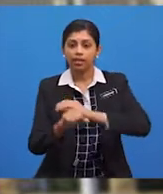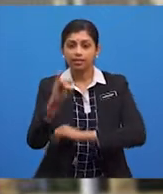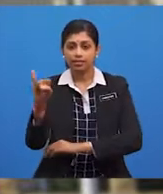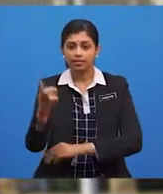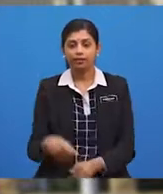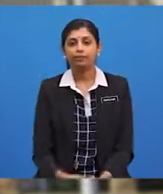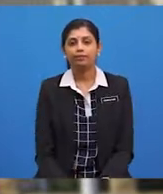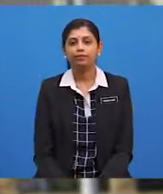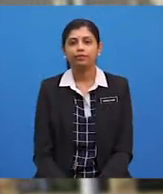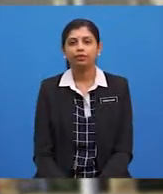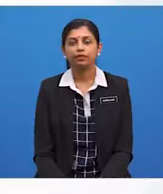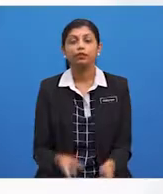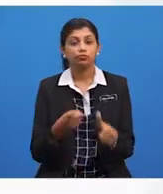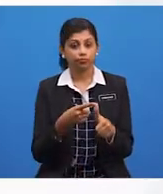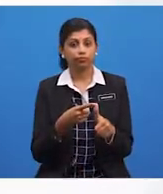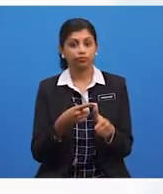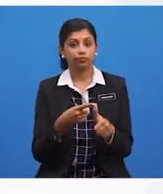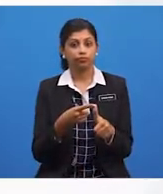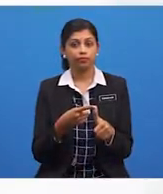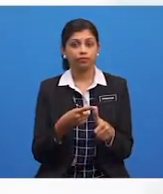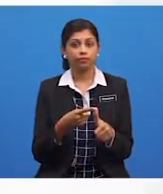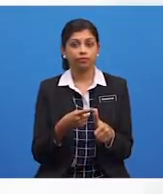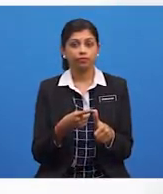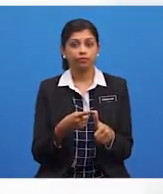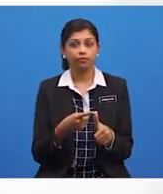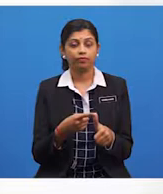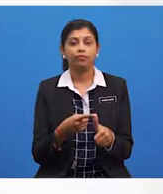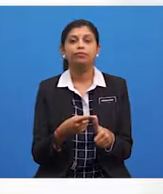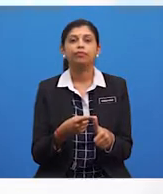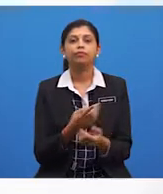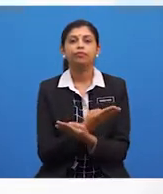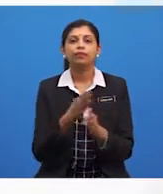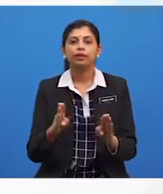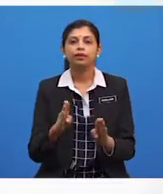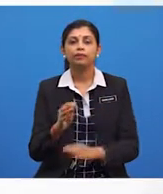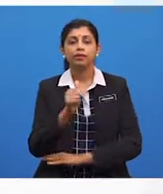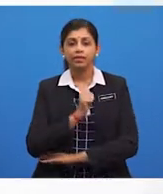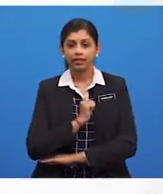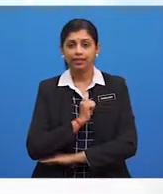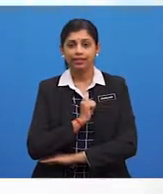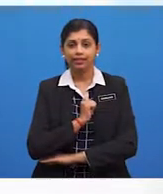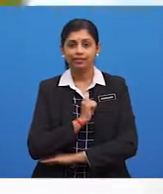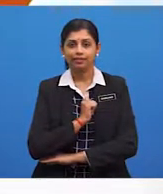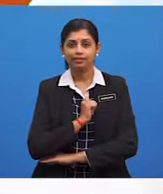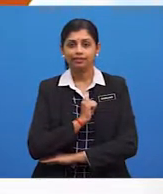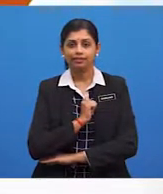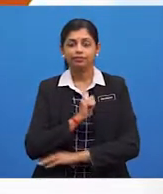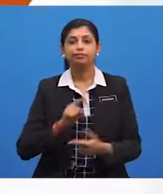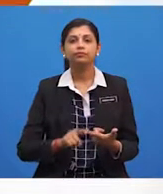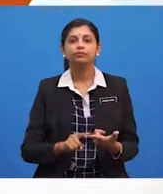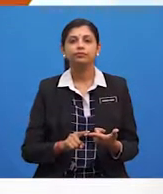Perkara tersebut adalah yang pertama, kebebasan diri.